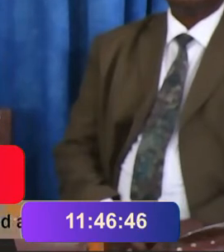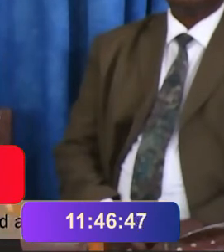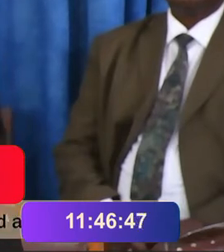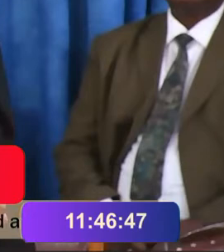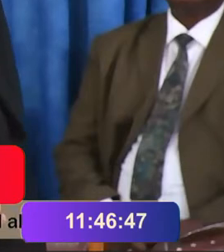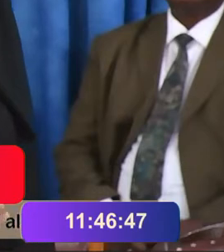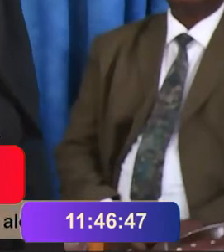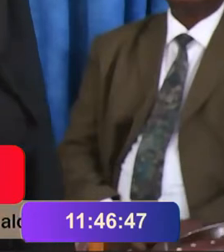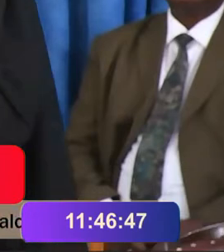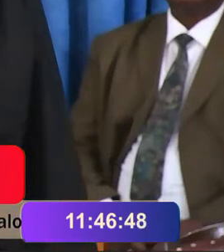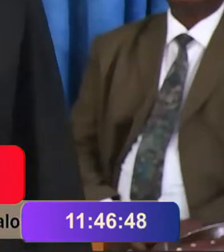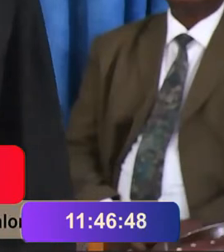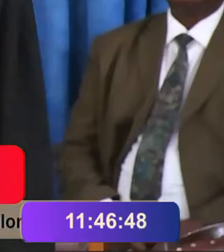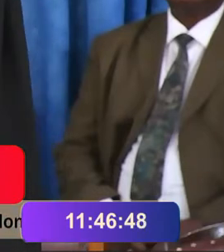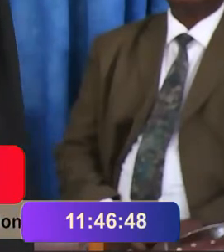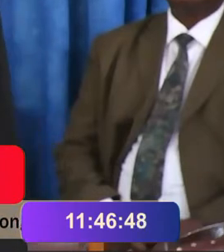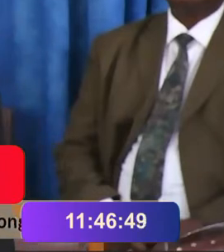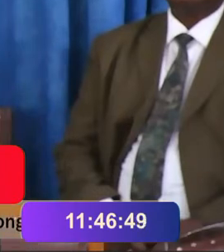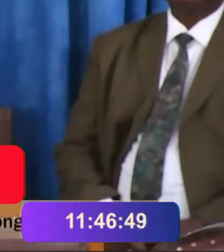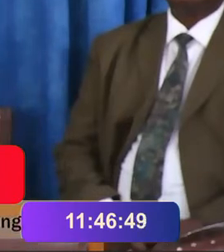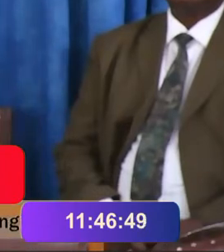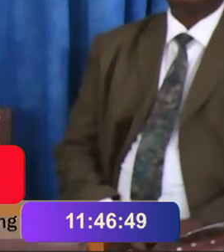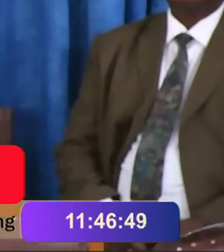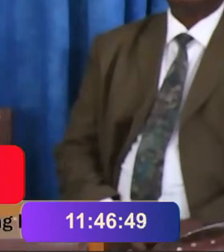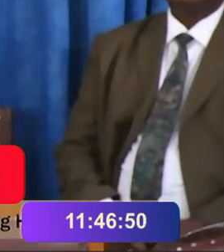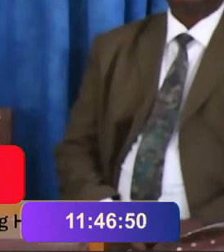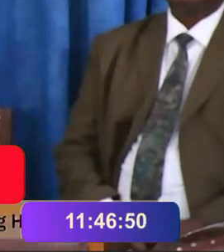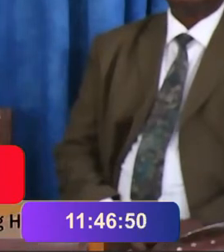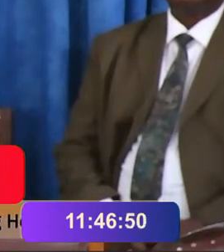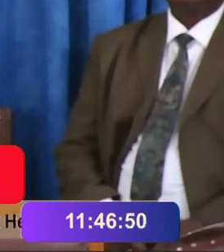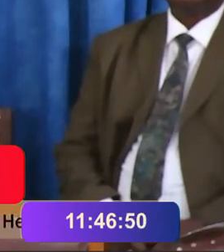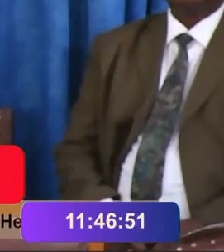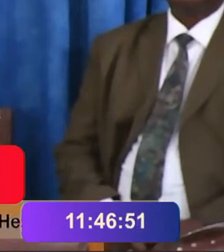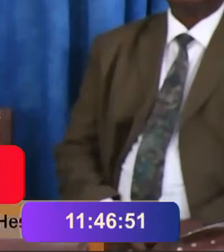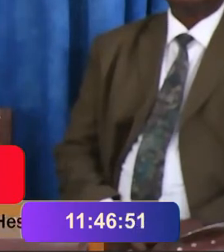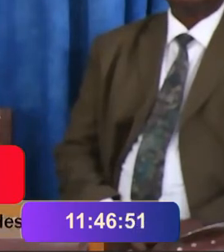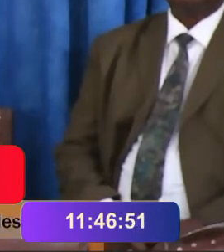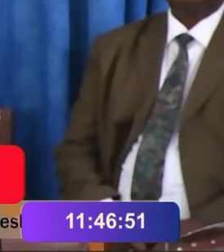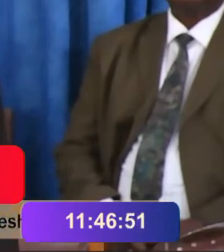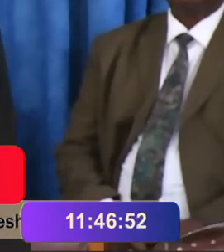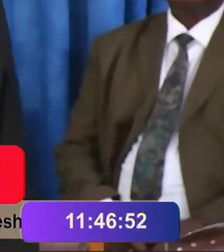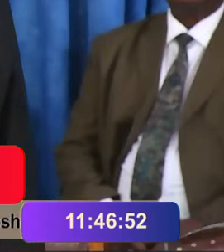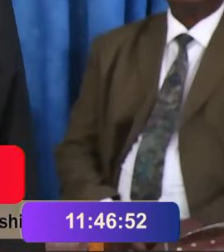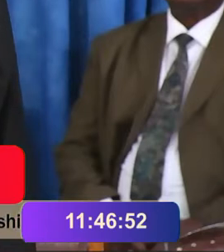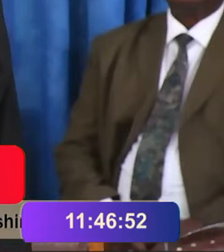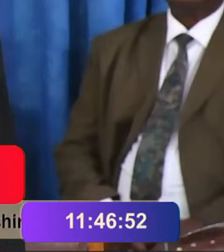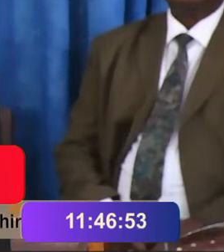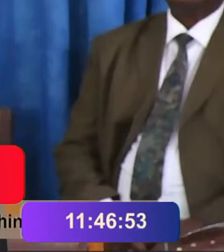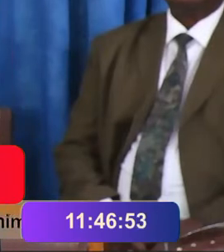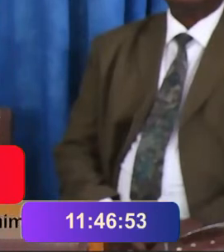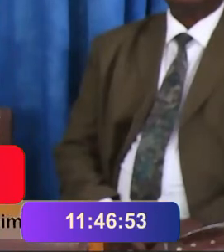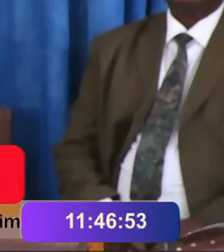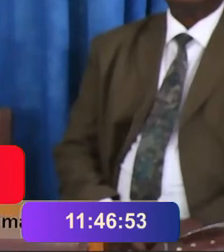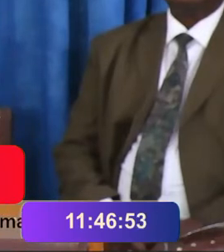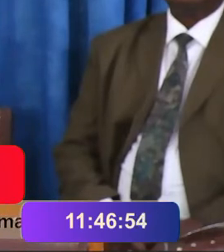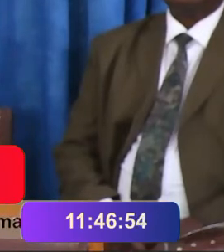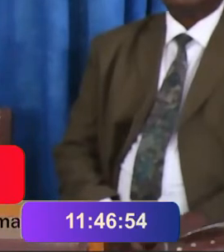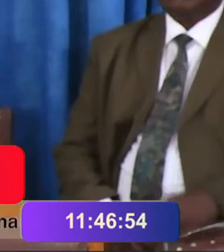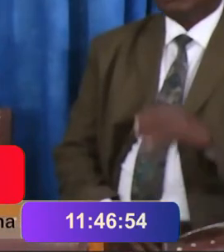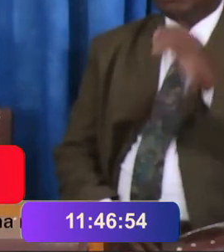aliwapenda watu. Na Yesu mwenyewe aliongea kwa niaba ya watu wanyonge na